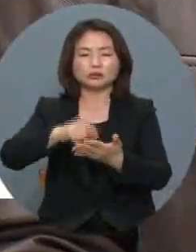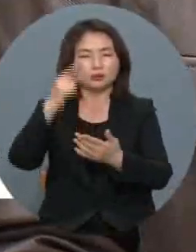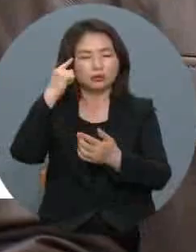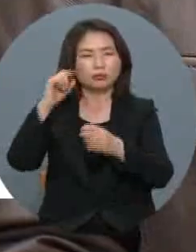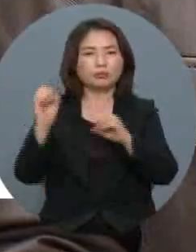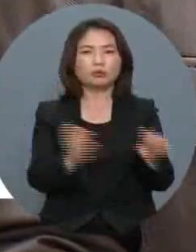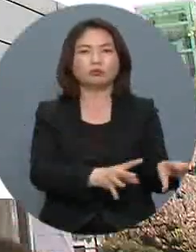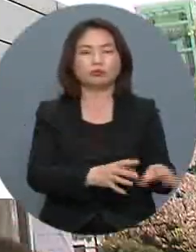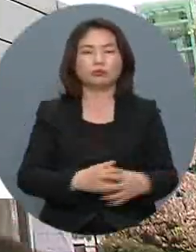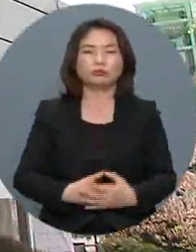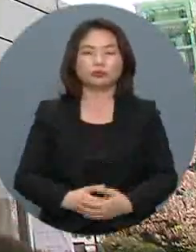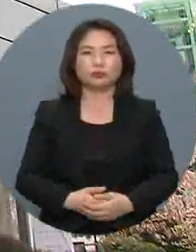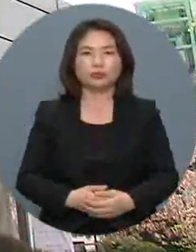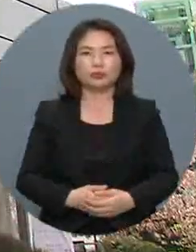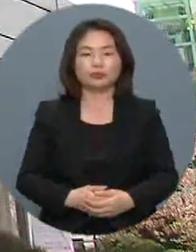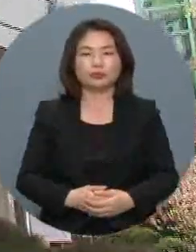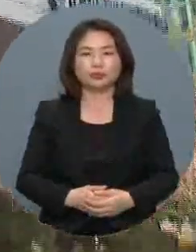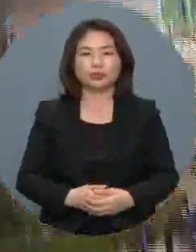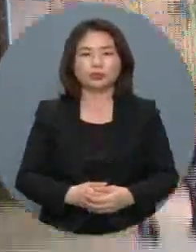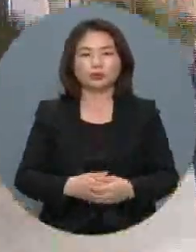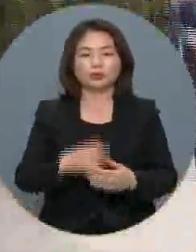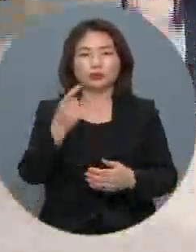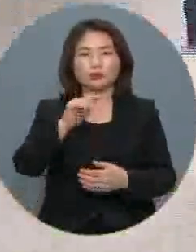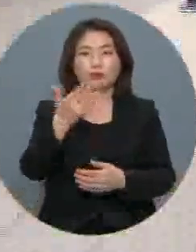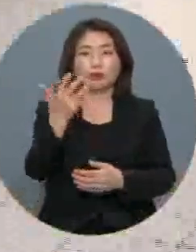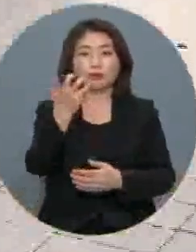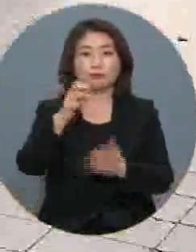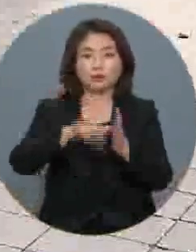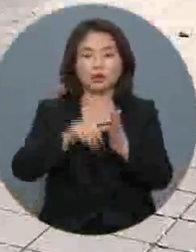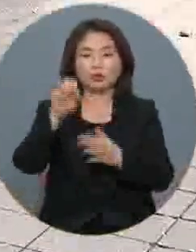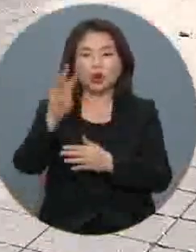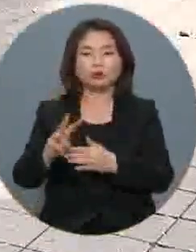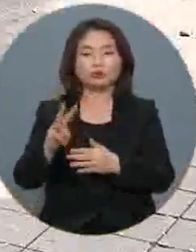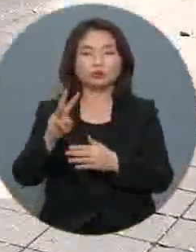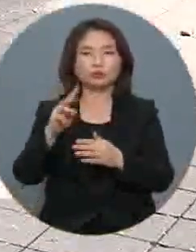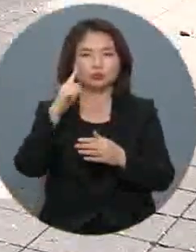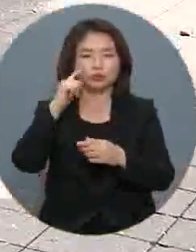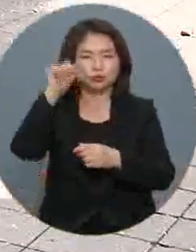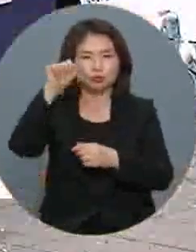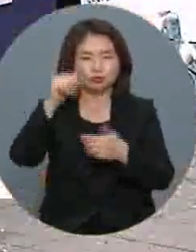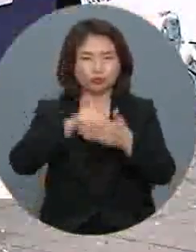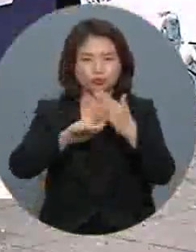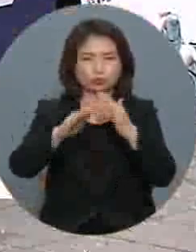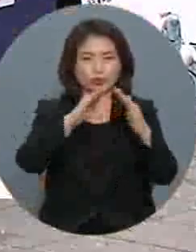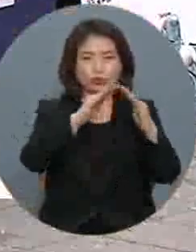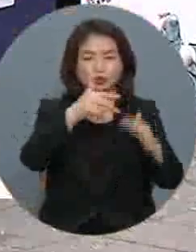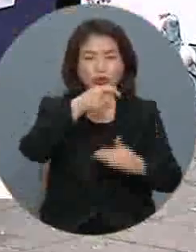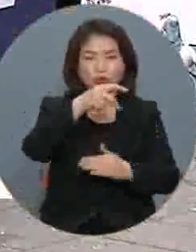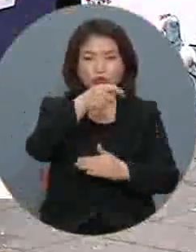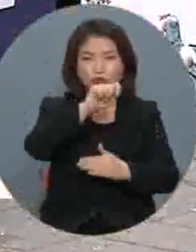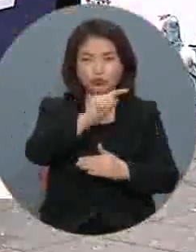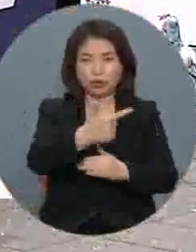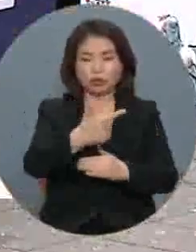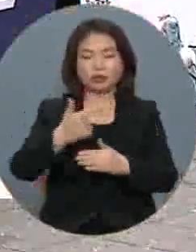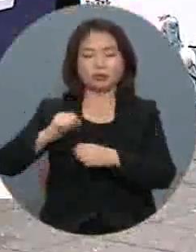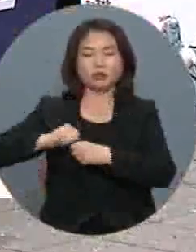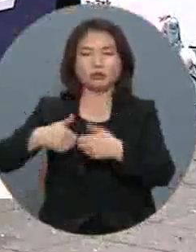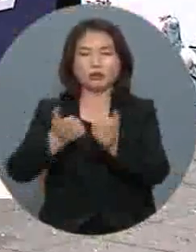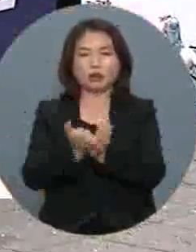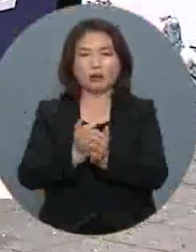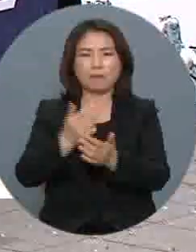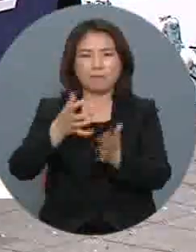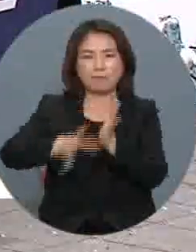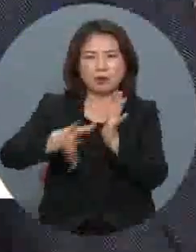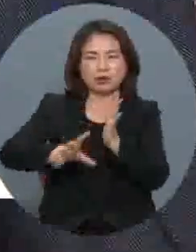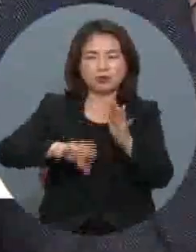정론직필도 버리고. 특히 1980년 광주 민주화운동 이후 전두환 씨의 신군부가 자신들의